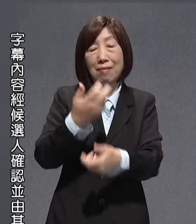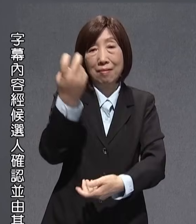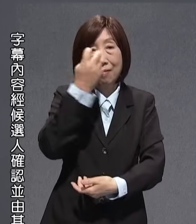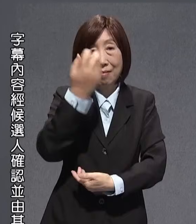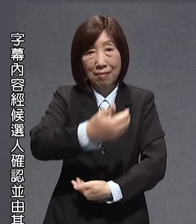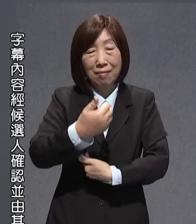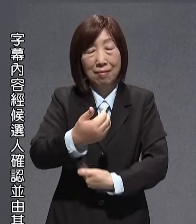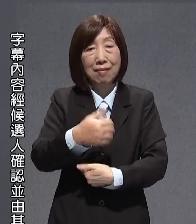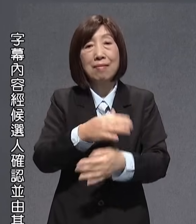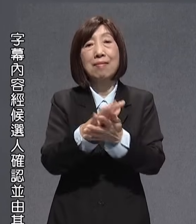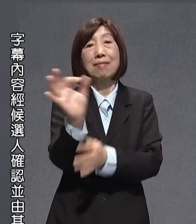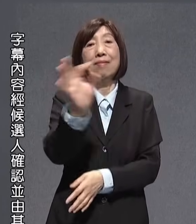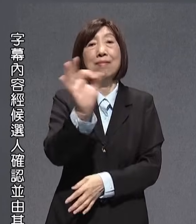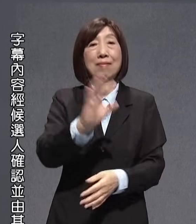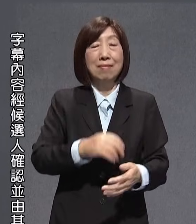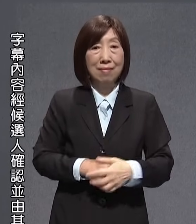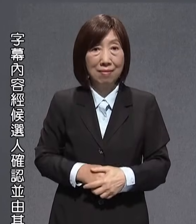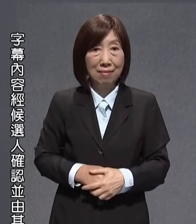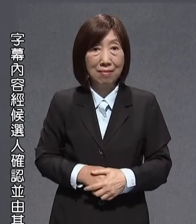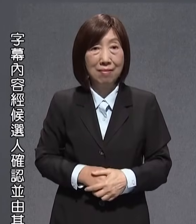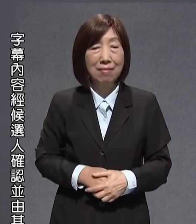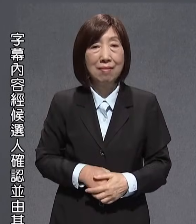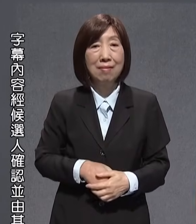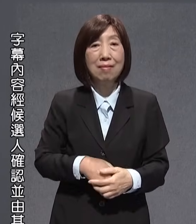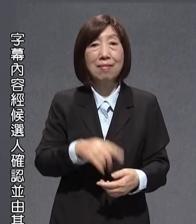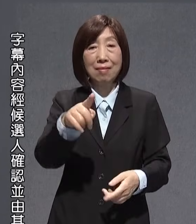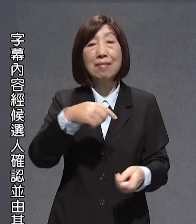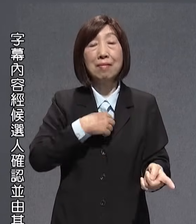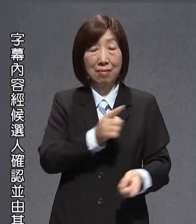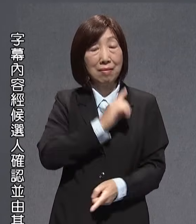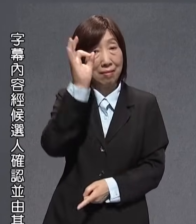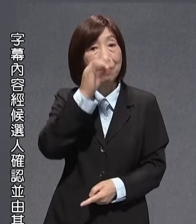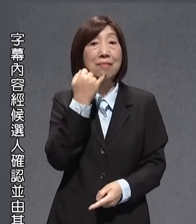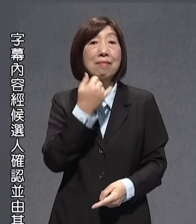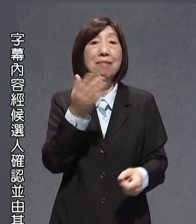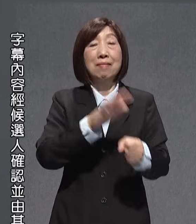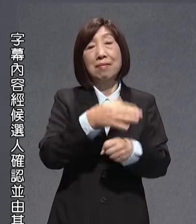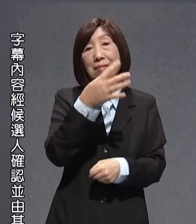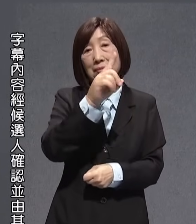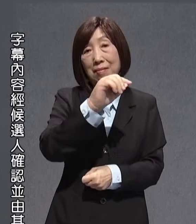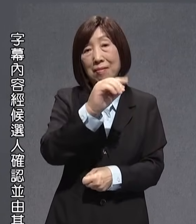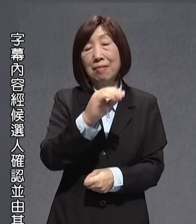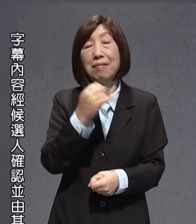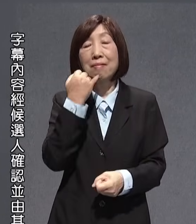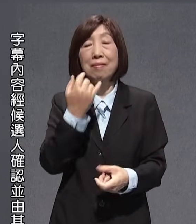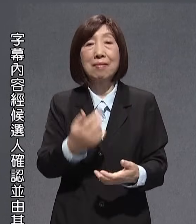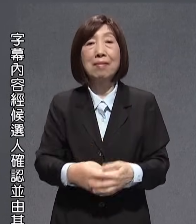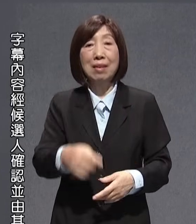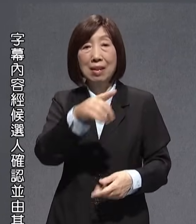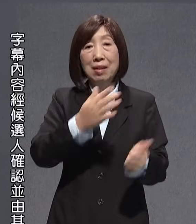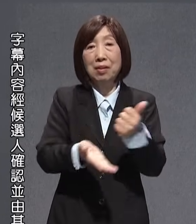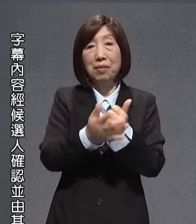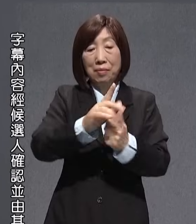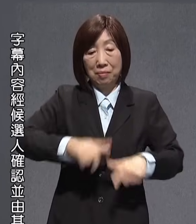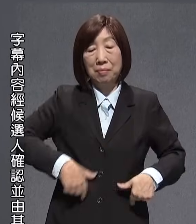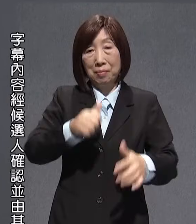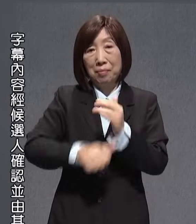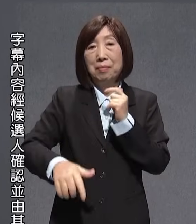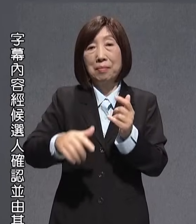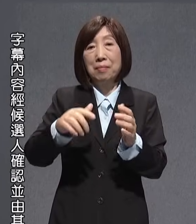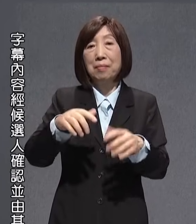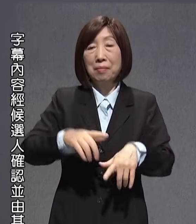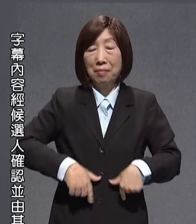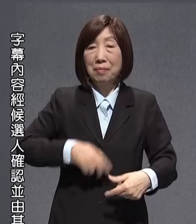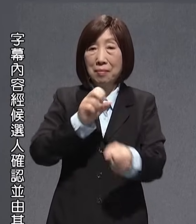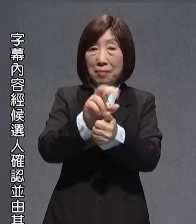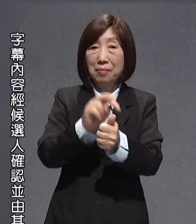儿园一律免月费。是咯，啊，除了家己出，我补你一班，和大家加生加用嘛。最后，女力是